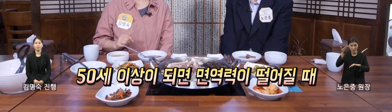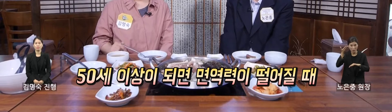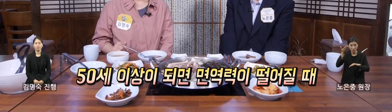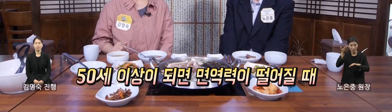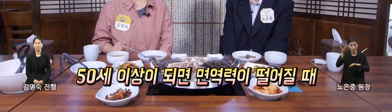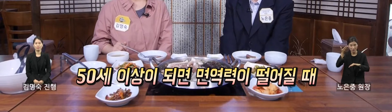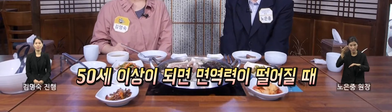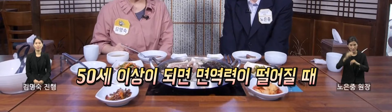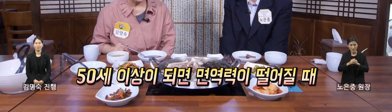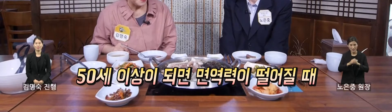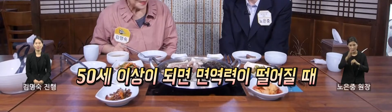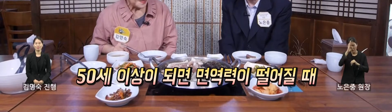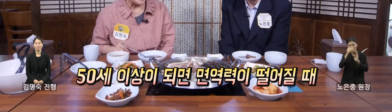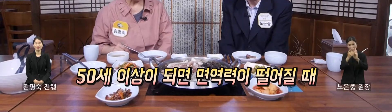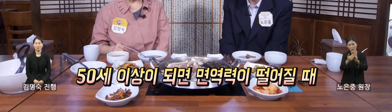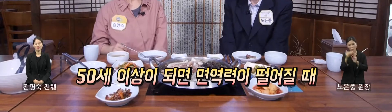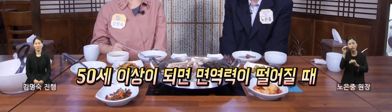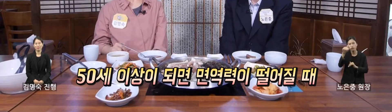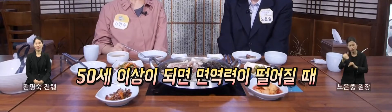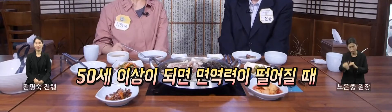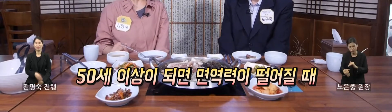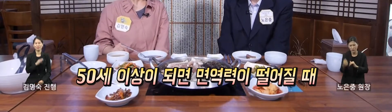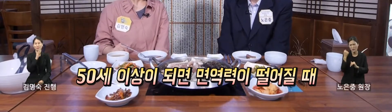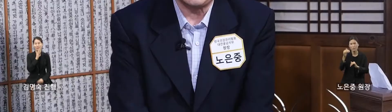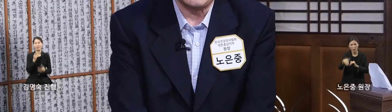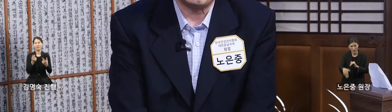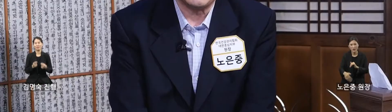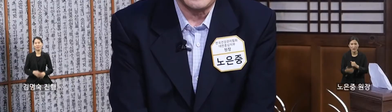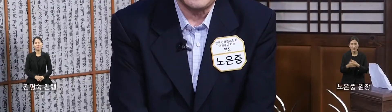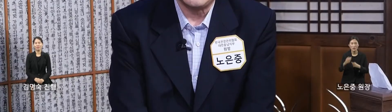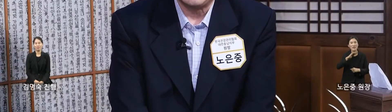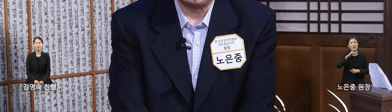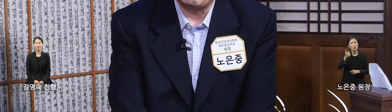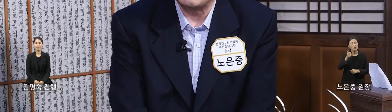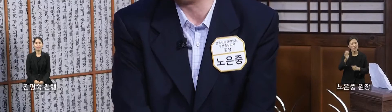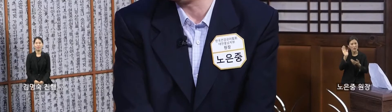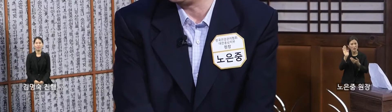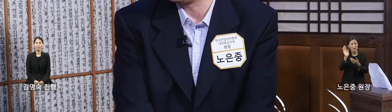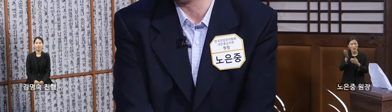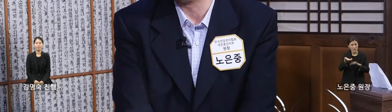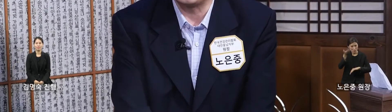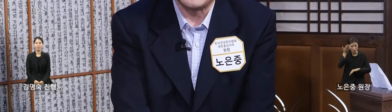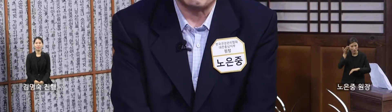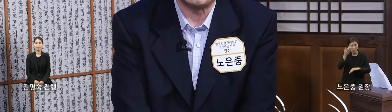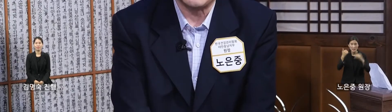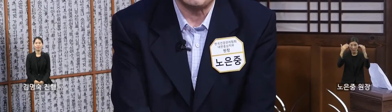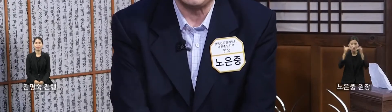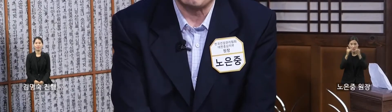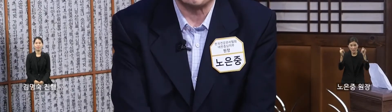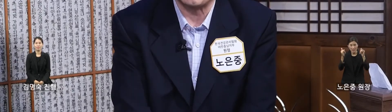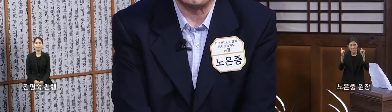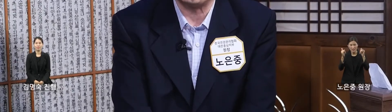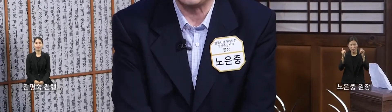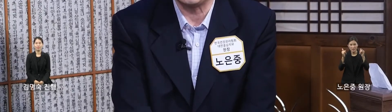아유. 면역이 떨어지기 시작한 네, 시기이기 때문에 네. 50세 이후에 꼭 성인분들에게 50세